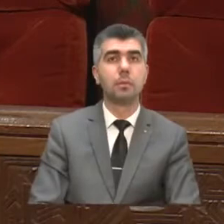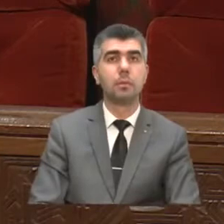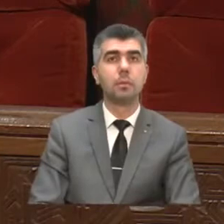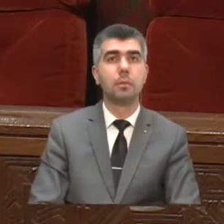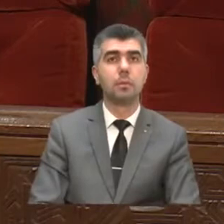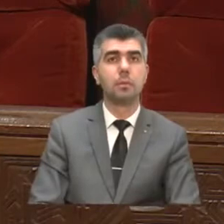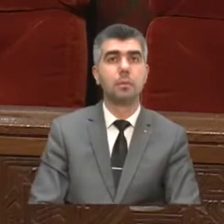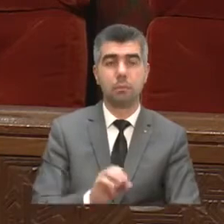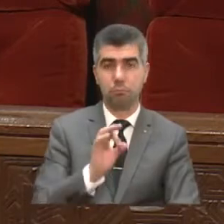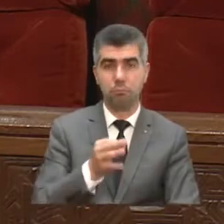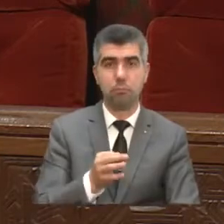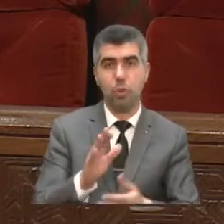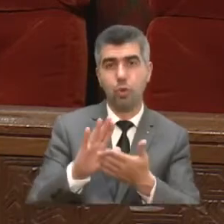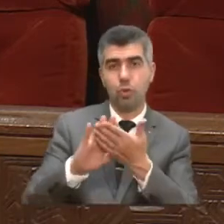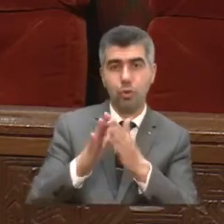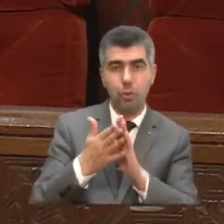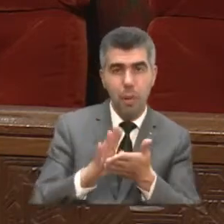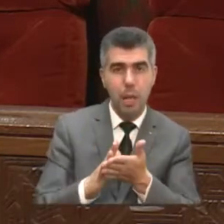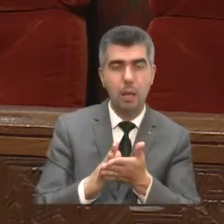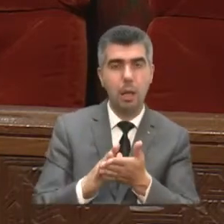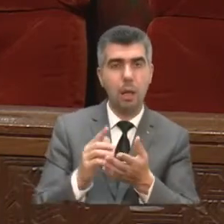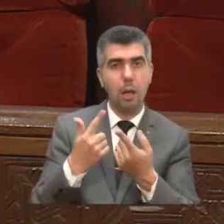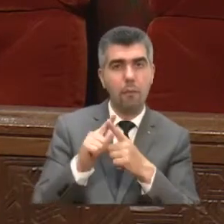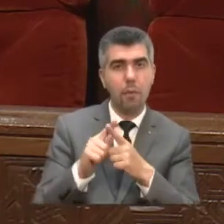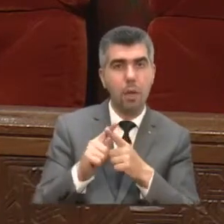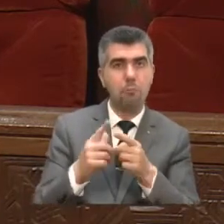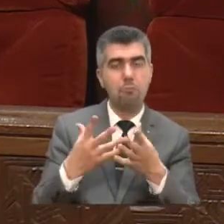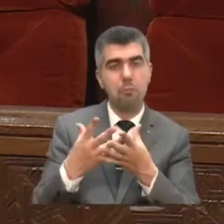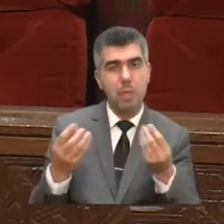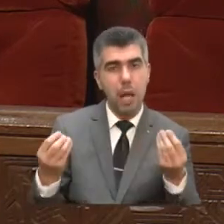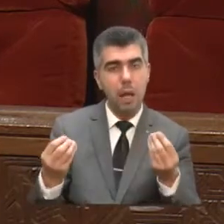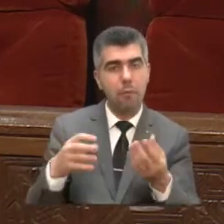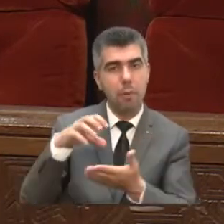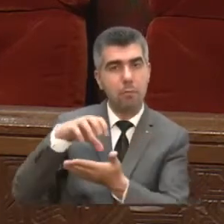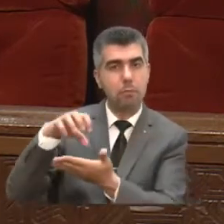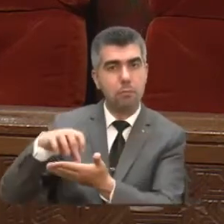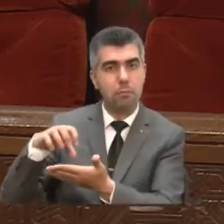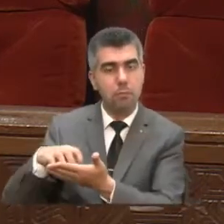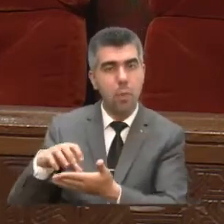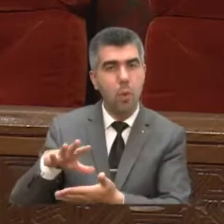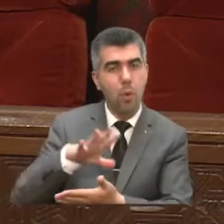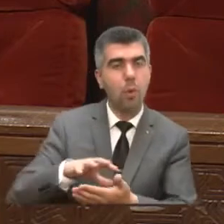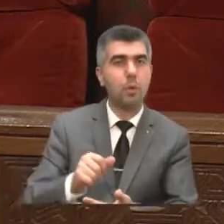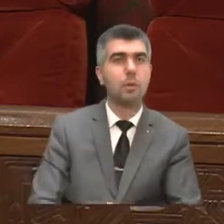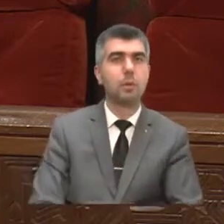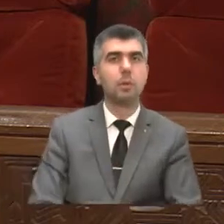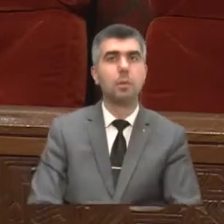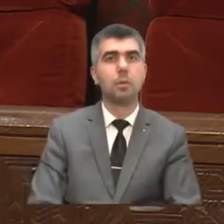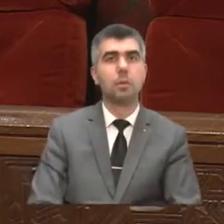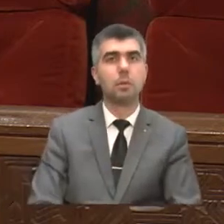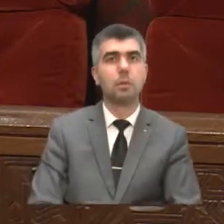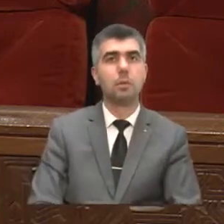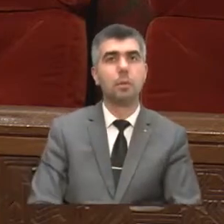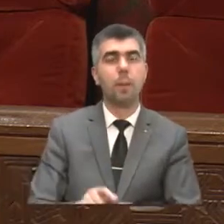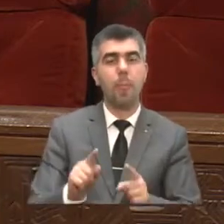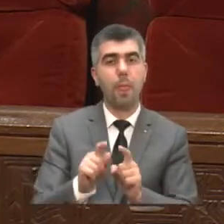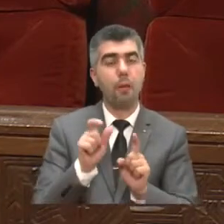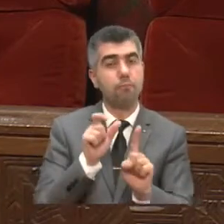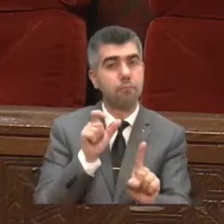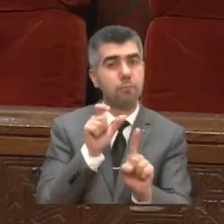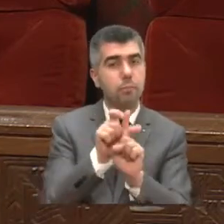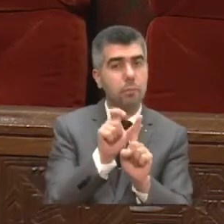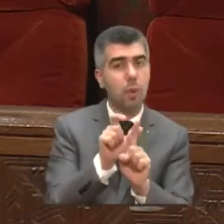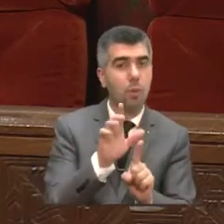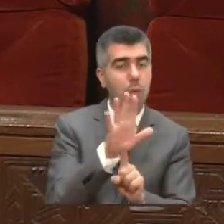وكتستفد منها الجمعيات التربوية المحلية وفروع المنظمات الوطنية التنموية، وكتأثر فيها واحد